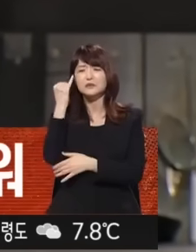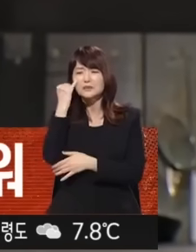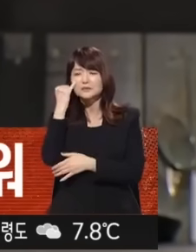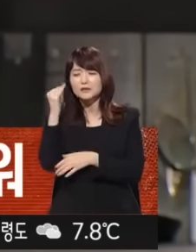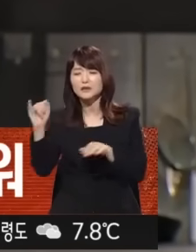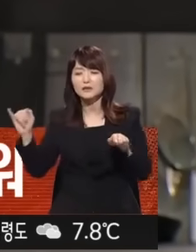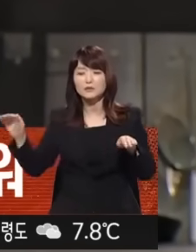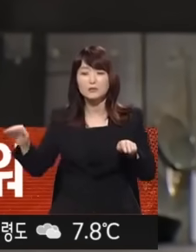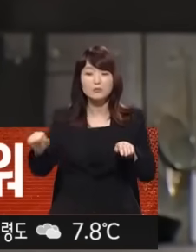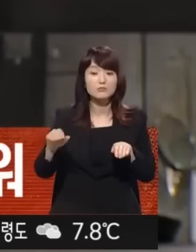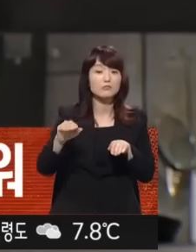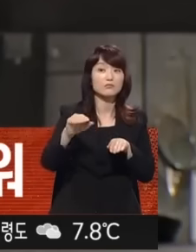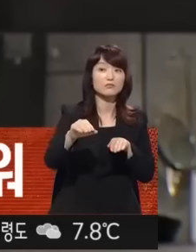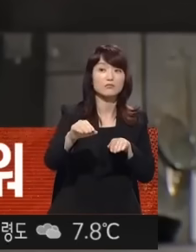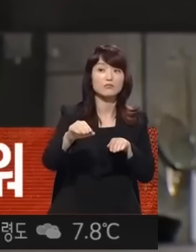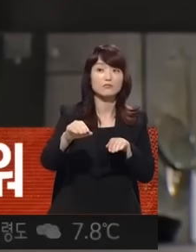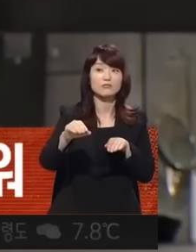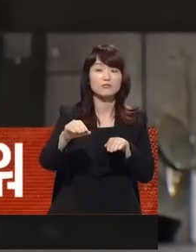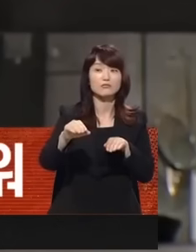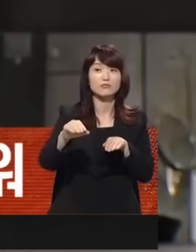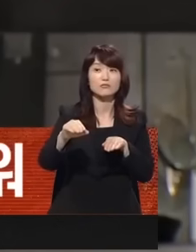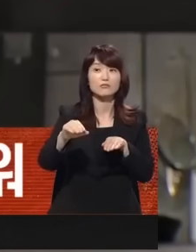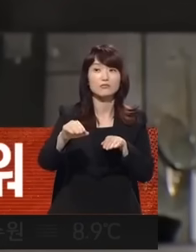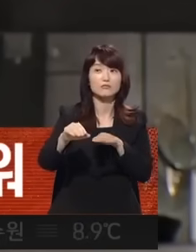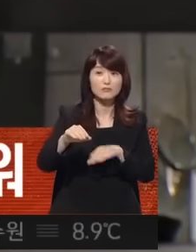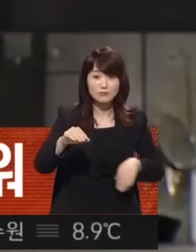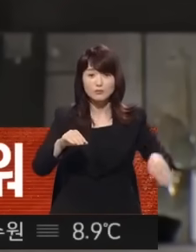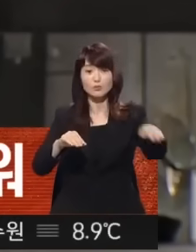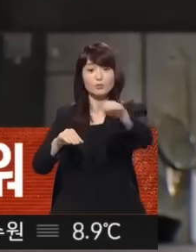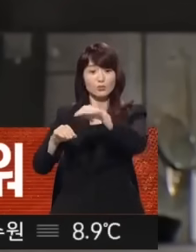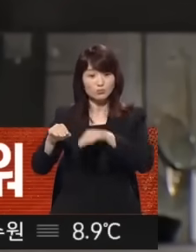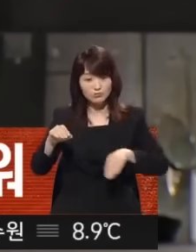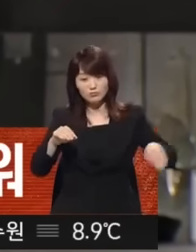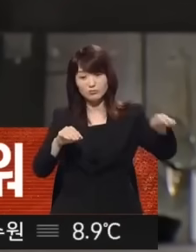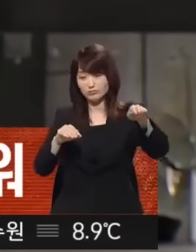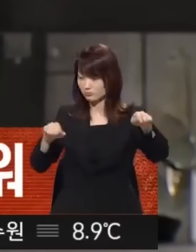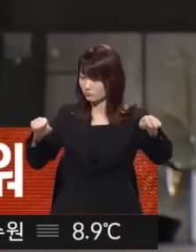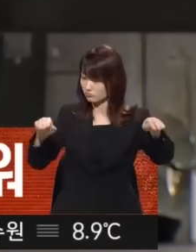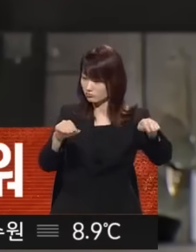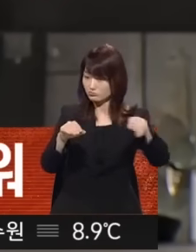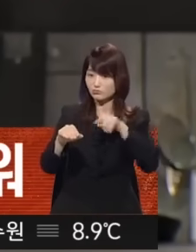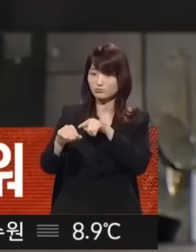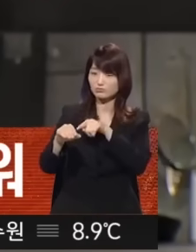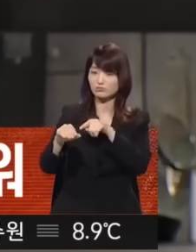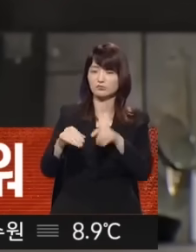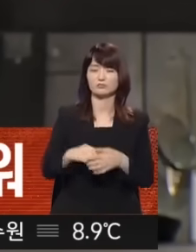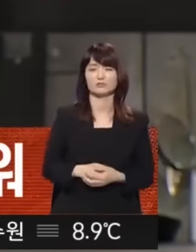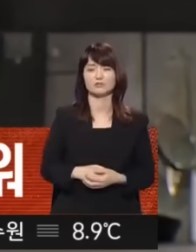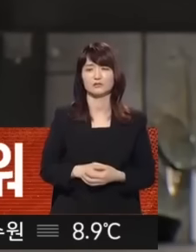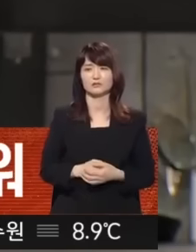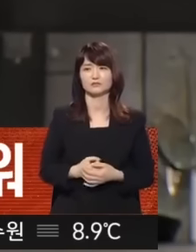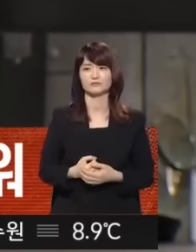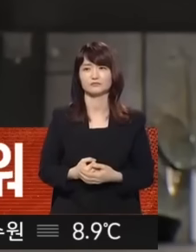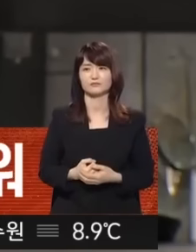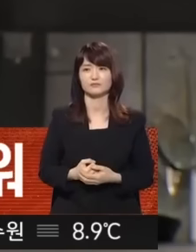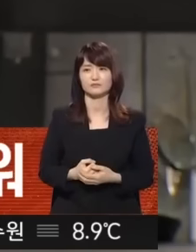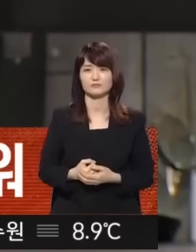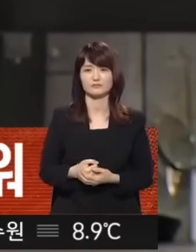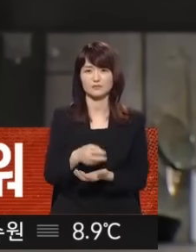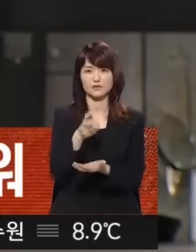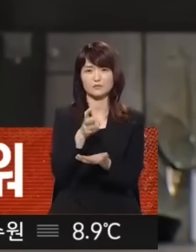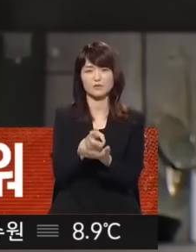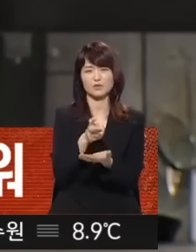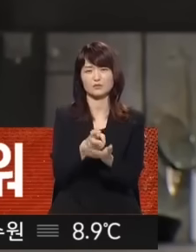계시더라고요. 근데 한참 돌았는데도 아직 그 사람이 계시더라고요. 그래서 사실은 제가 이 생각을 좀 했었는데 법 규정은